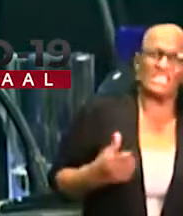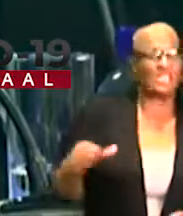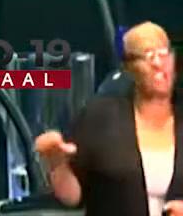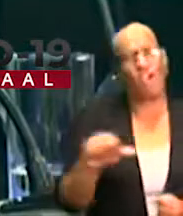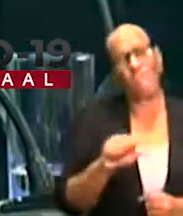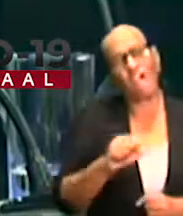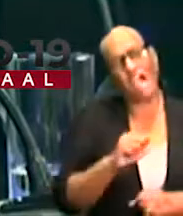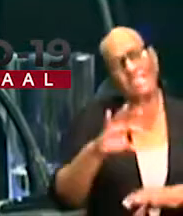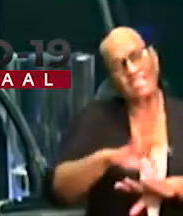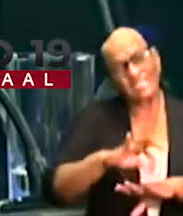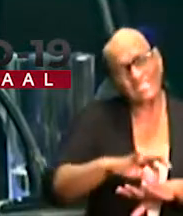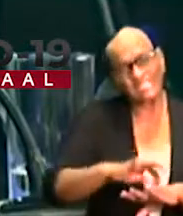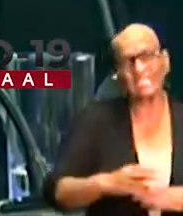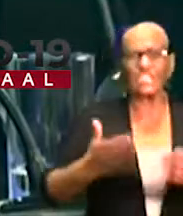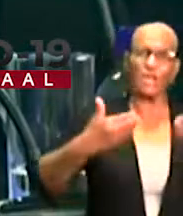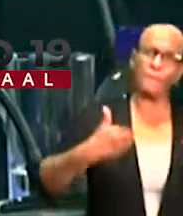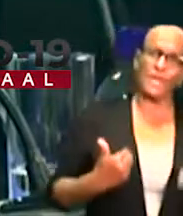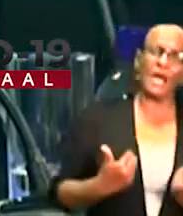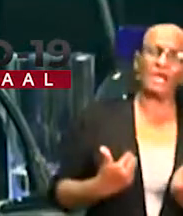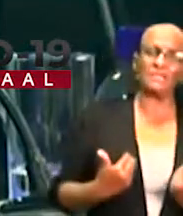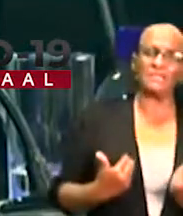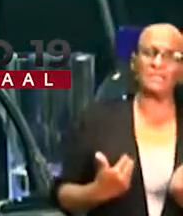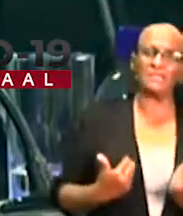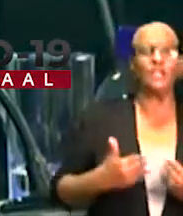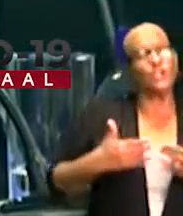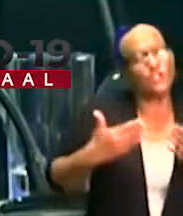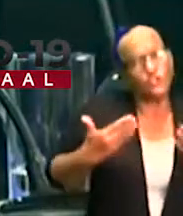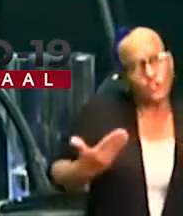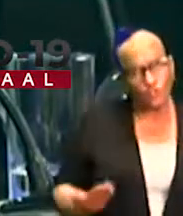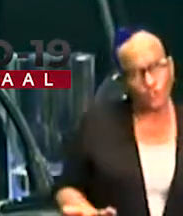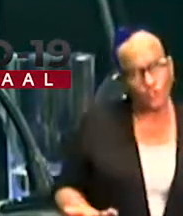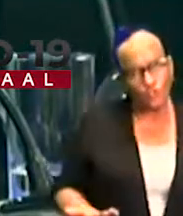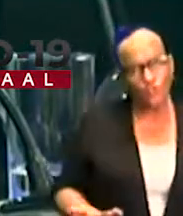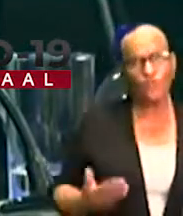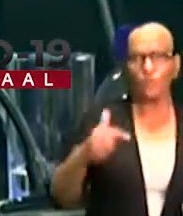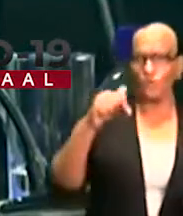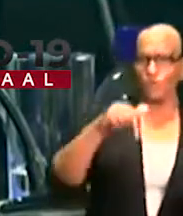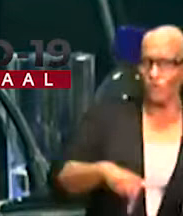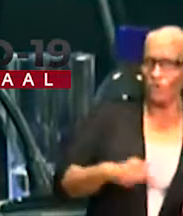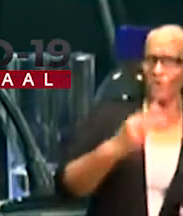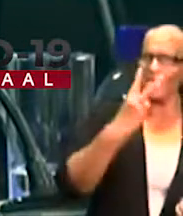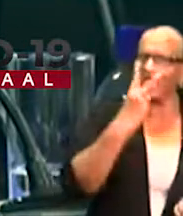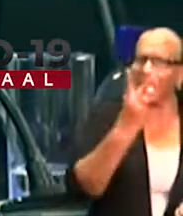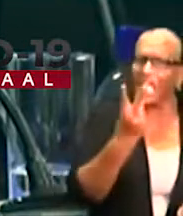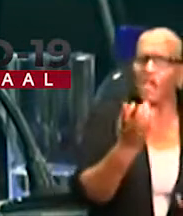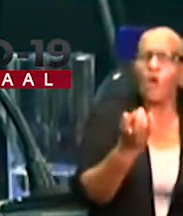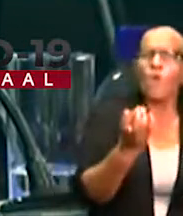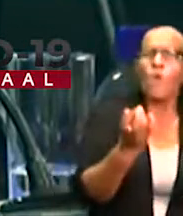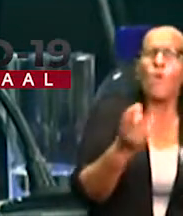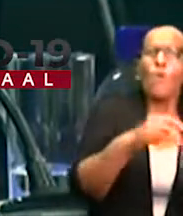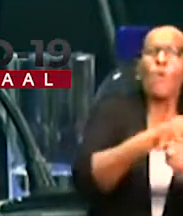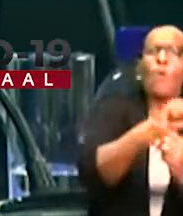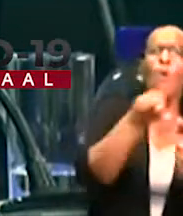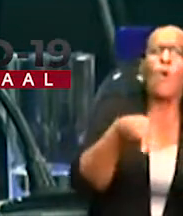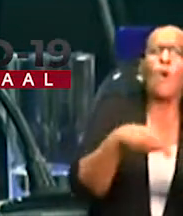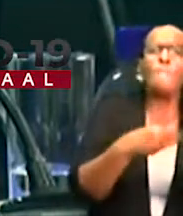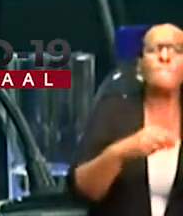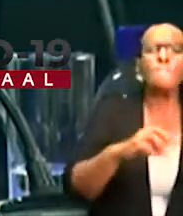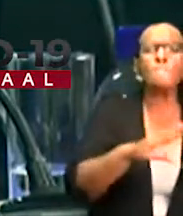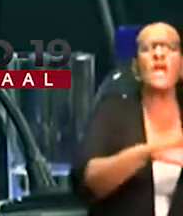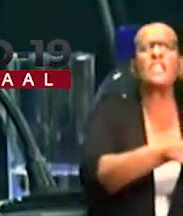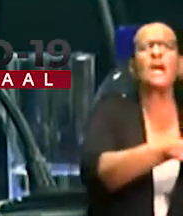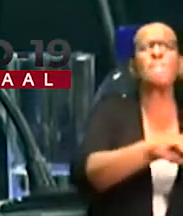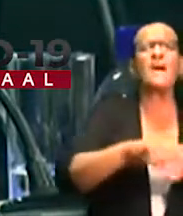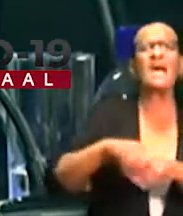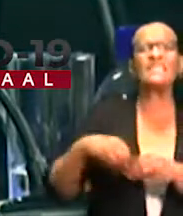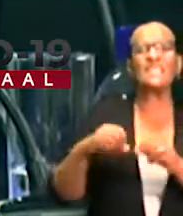opgewekt. En dat maakt dat we nu weer kunnen gaan kijken van hoe gaan we om met de COVID-maatregelen. En